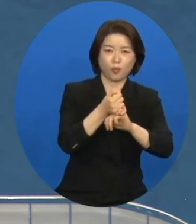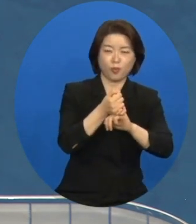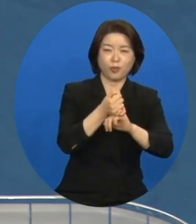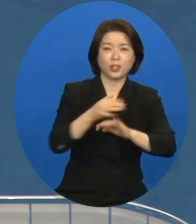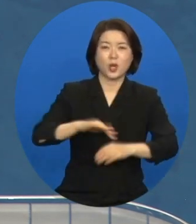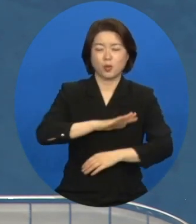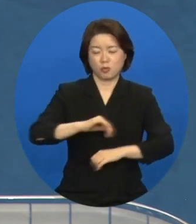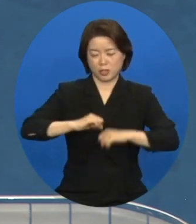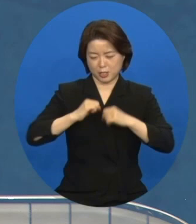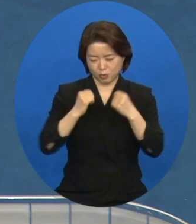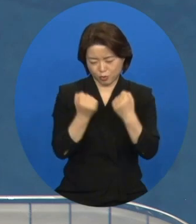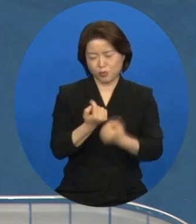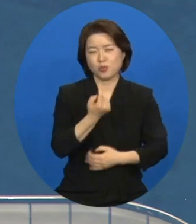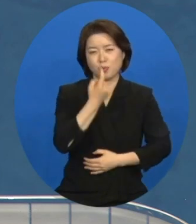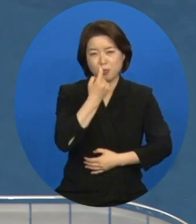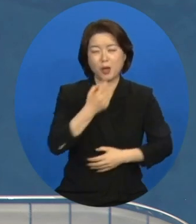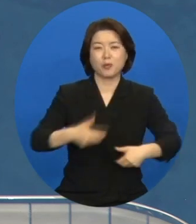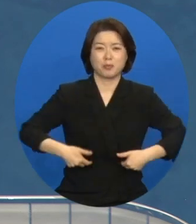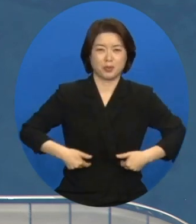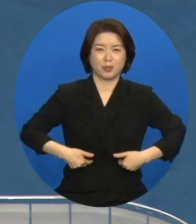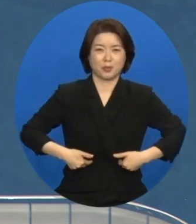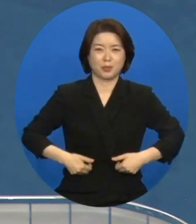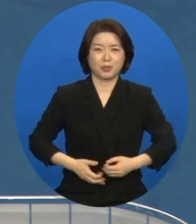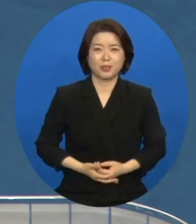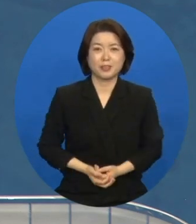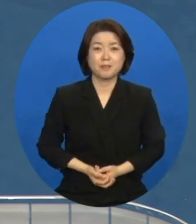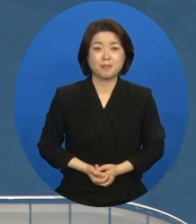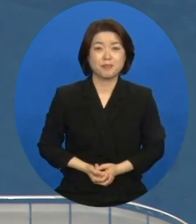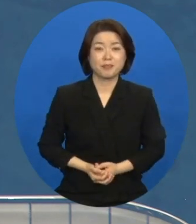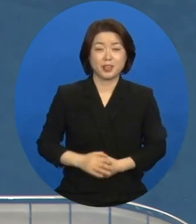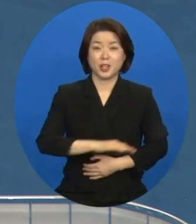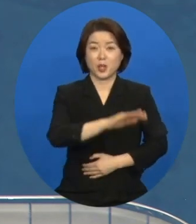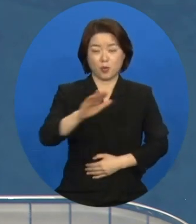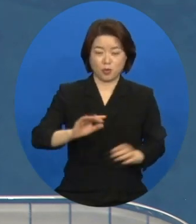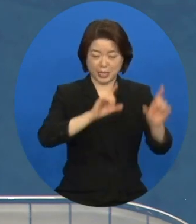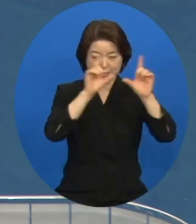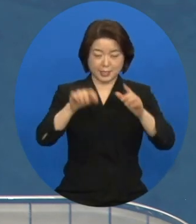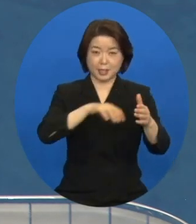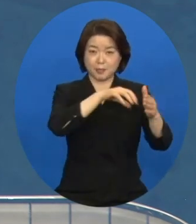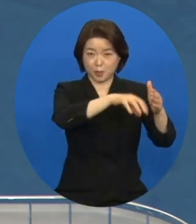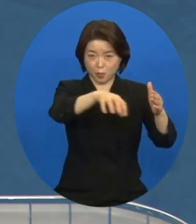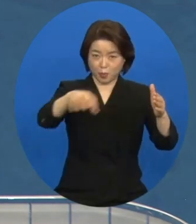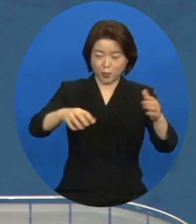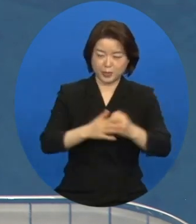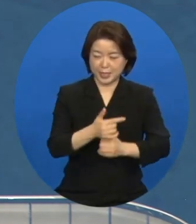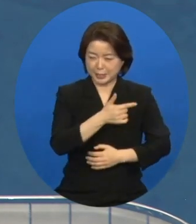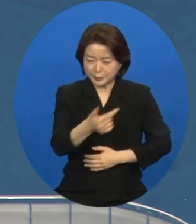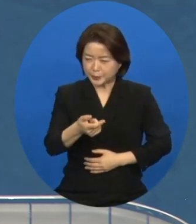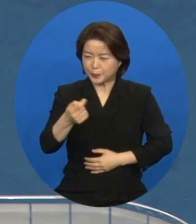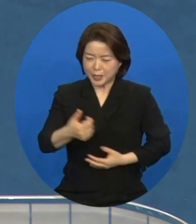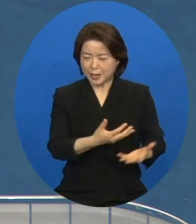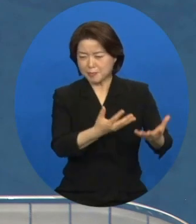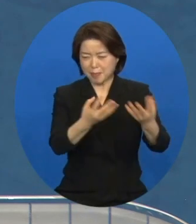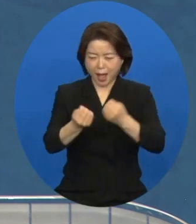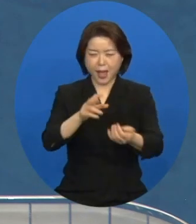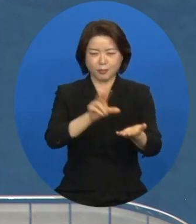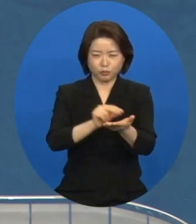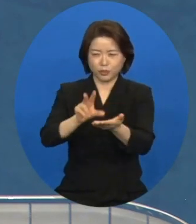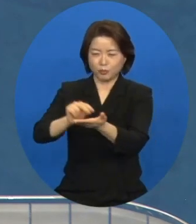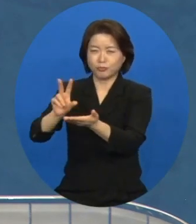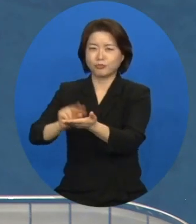우리가 순종을 배워야 하는 것. 그래서 우리의 삶 속에 크고 작은 많은 문제들이 있는